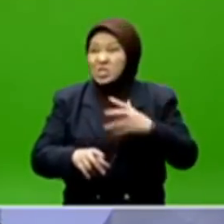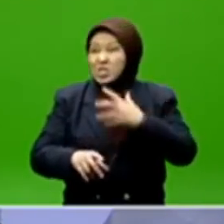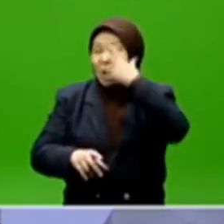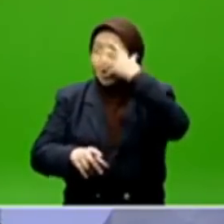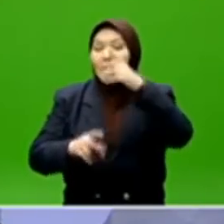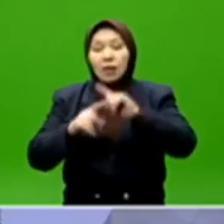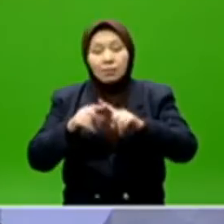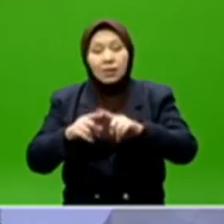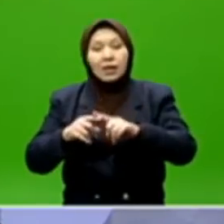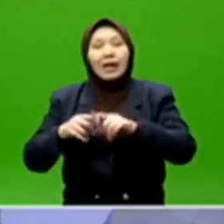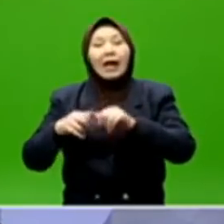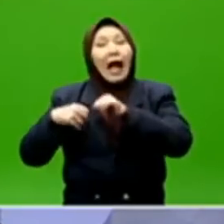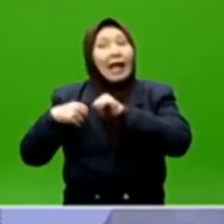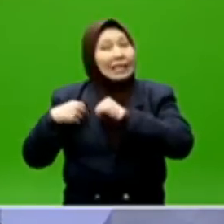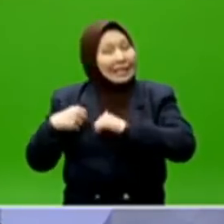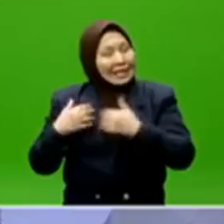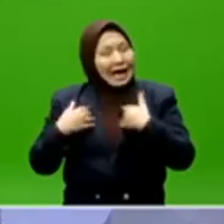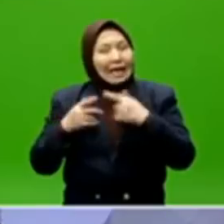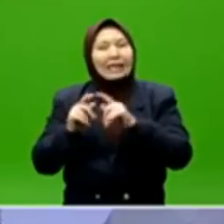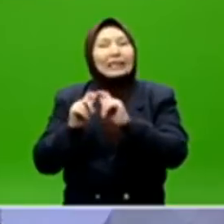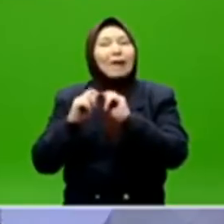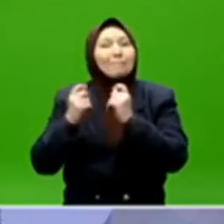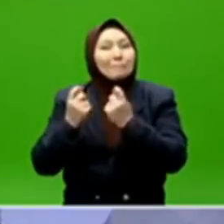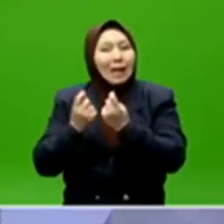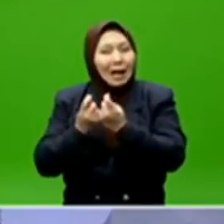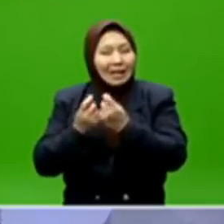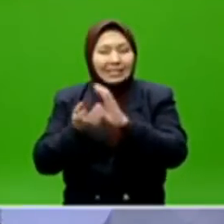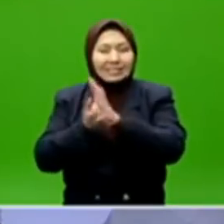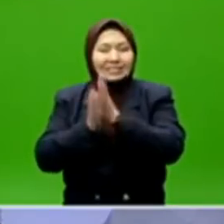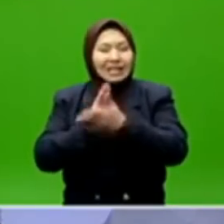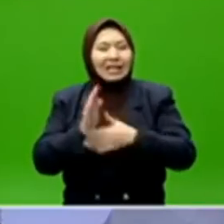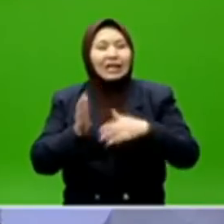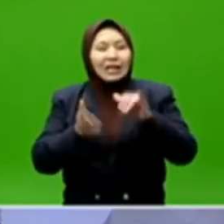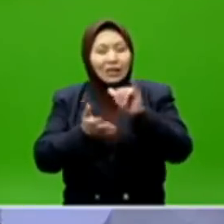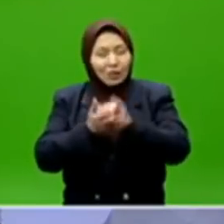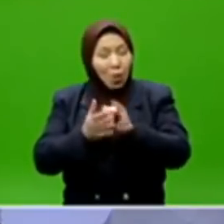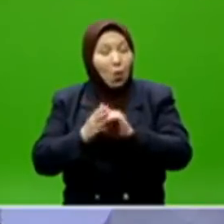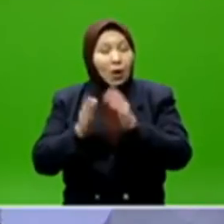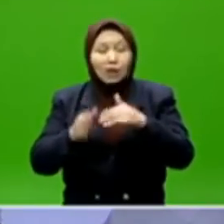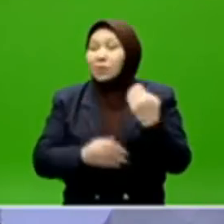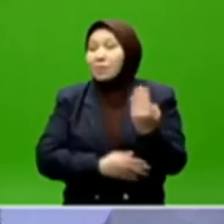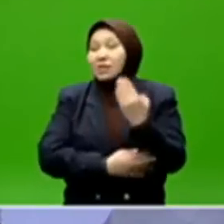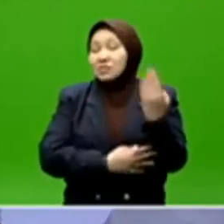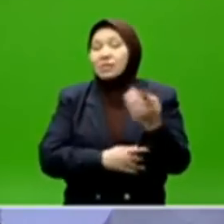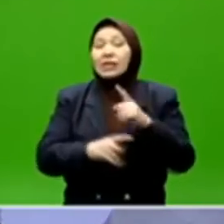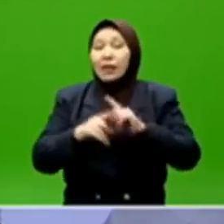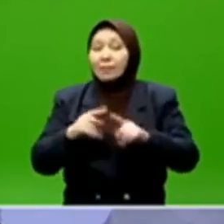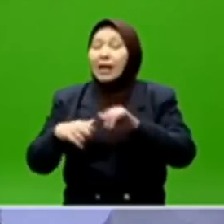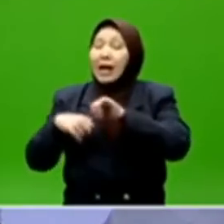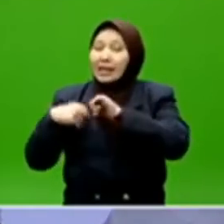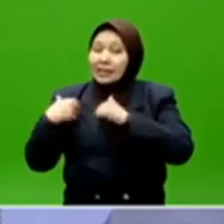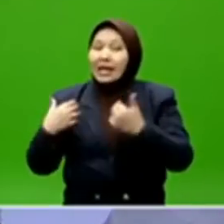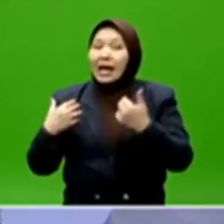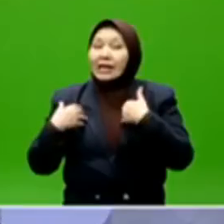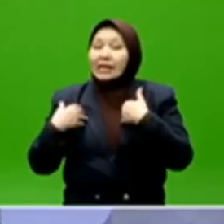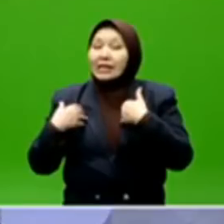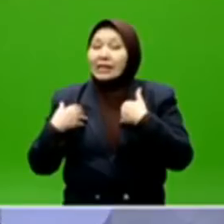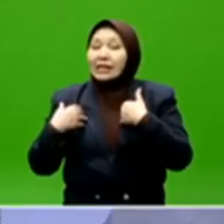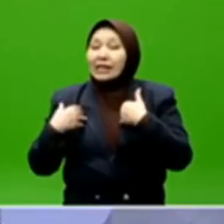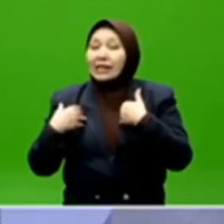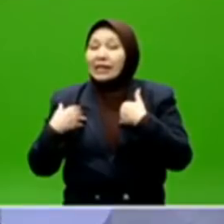ada taman. Yang itu penting tu ya. Tetapi kadang-kadang orang tu biasa-biasa je kan, tapi bila hatinya ada, ada apa